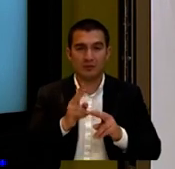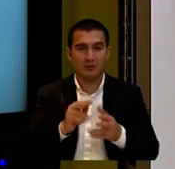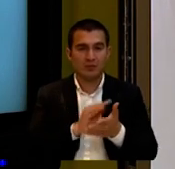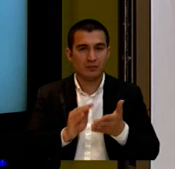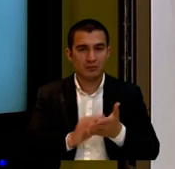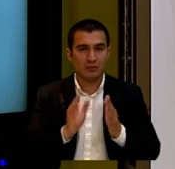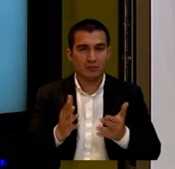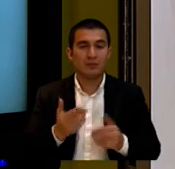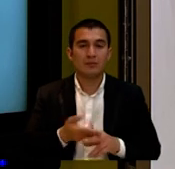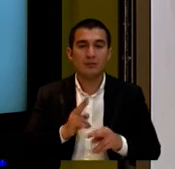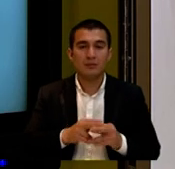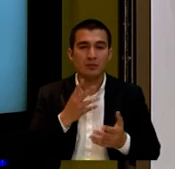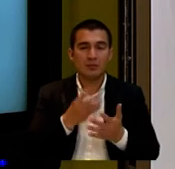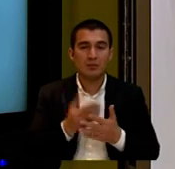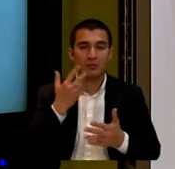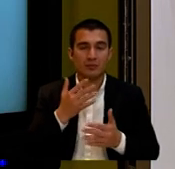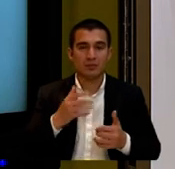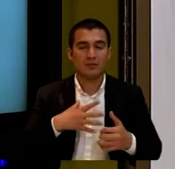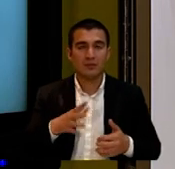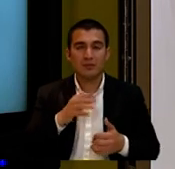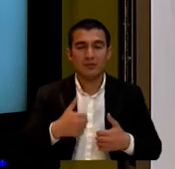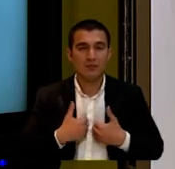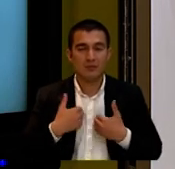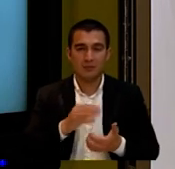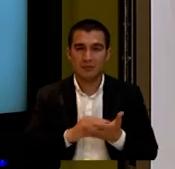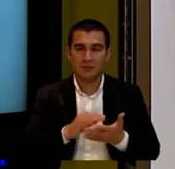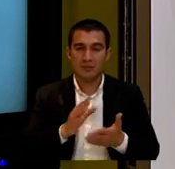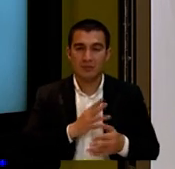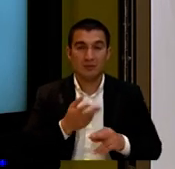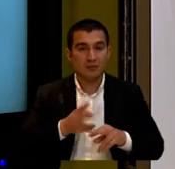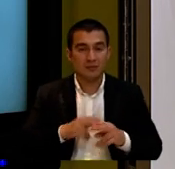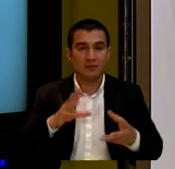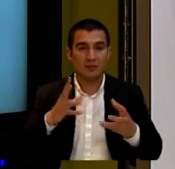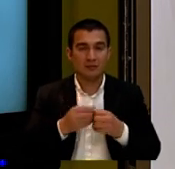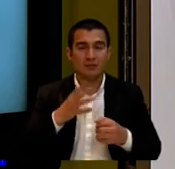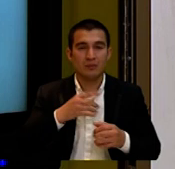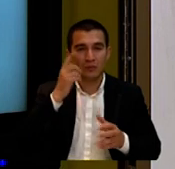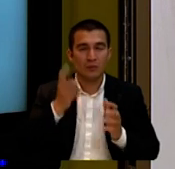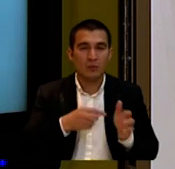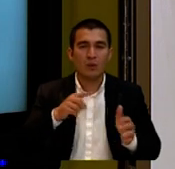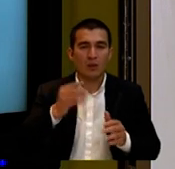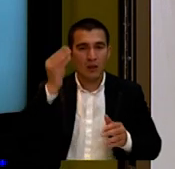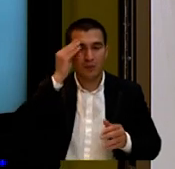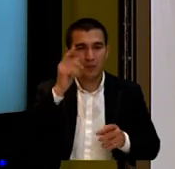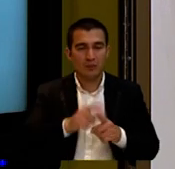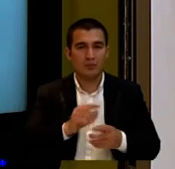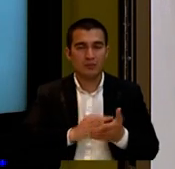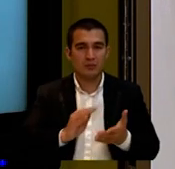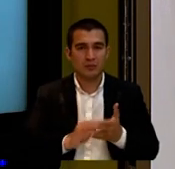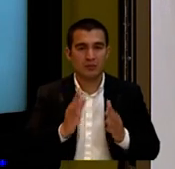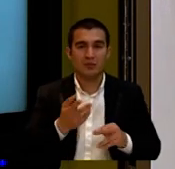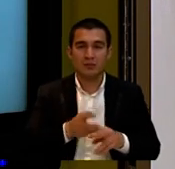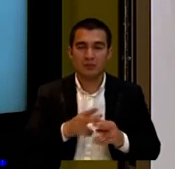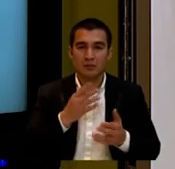Ва ақырды бәжарілген үш-юзастан қоласа қызмі язылады. Бүгінгі лаборатория мәшғулатымызның